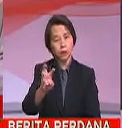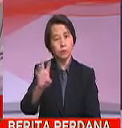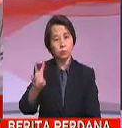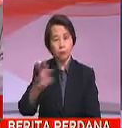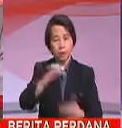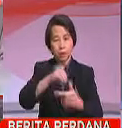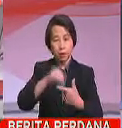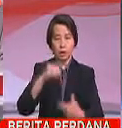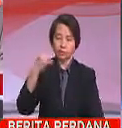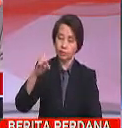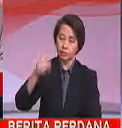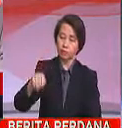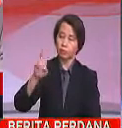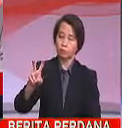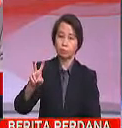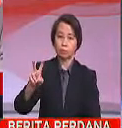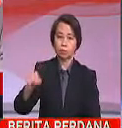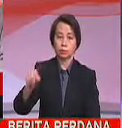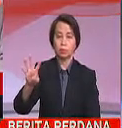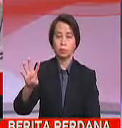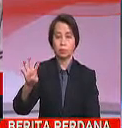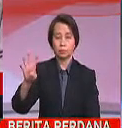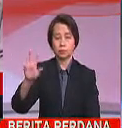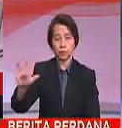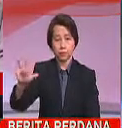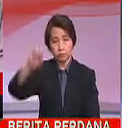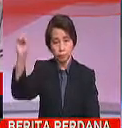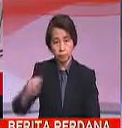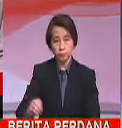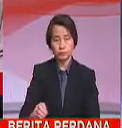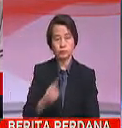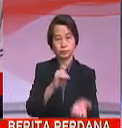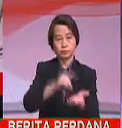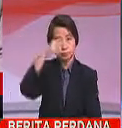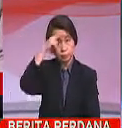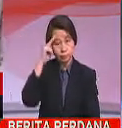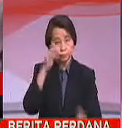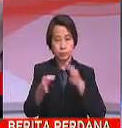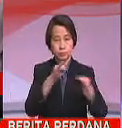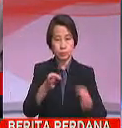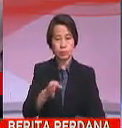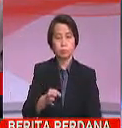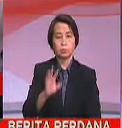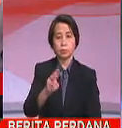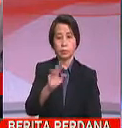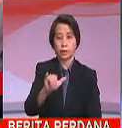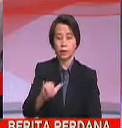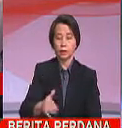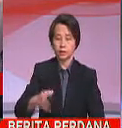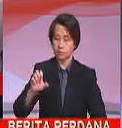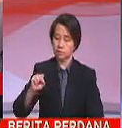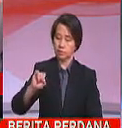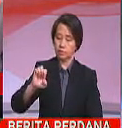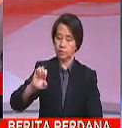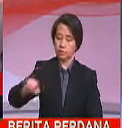atau 18.2 hingga 44.3%. Tan Sri Dr. Nur Hisham menjelaskan, My Sejahtera telah banyak